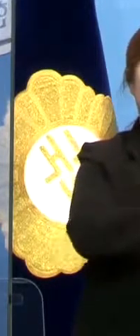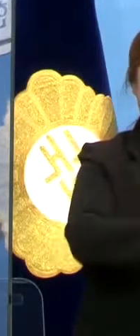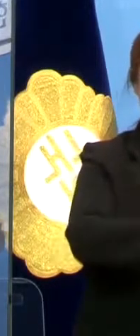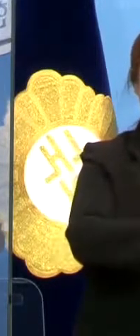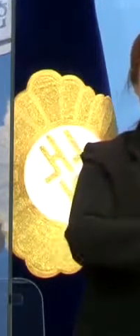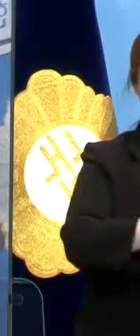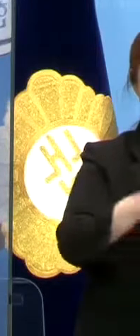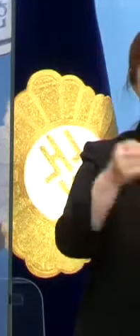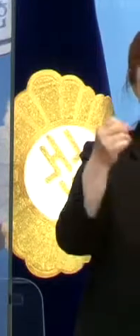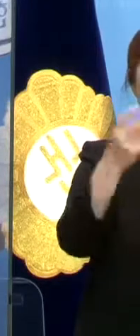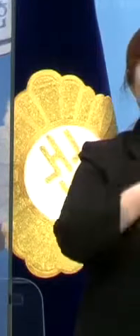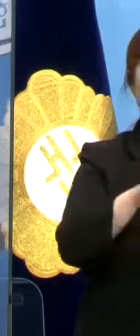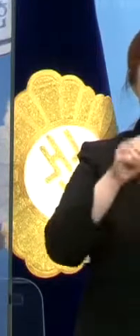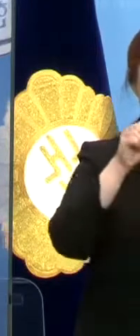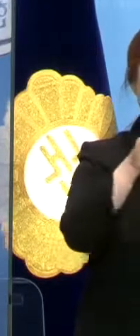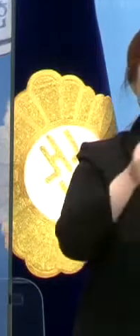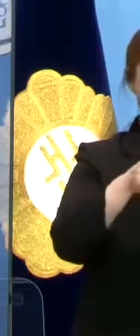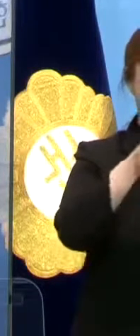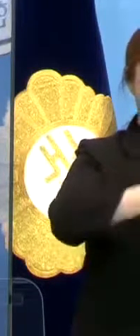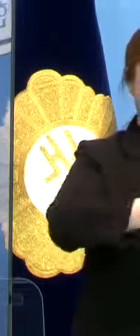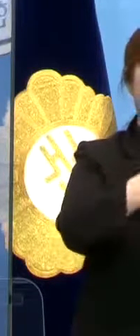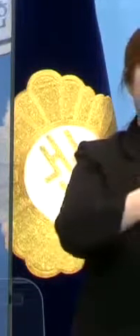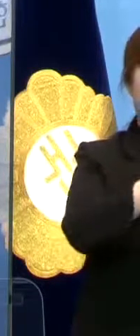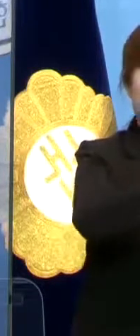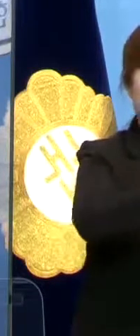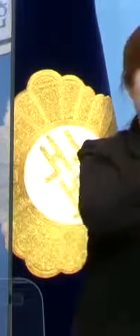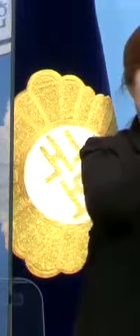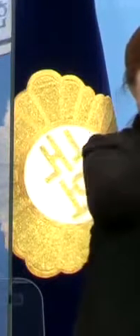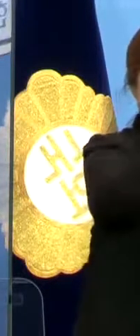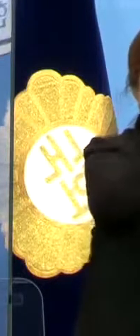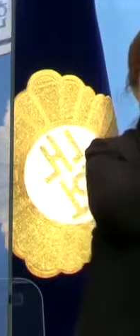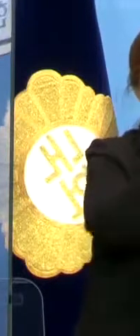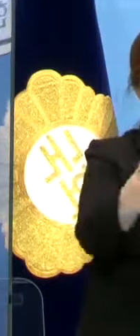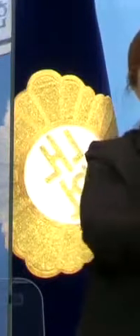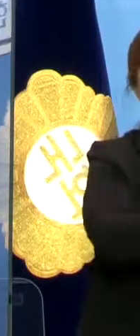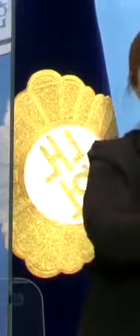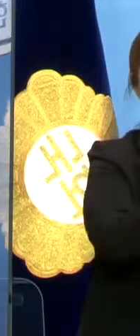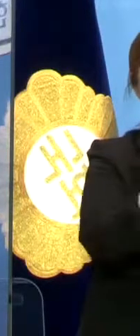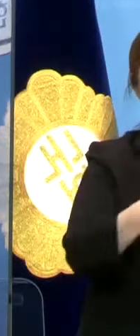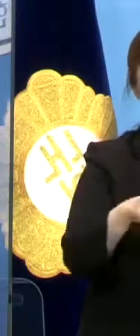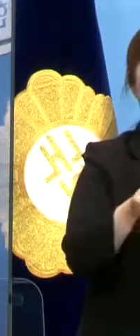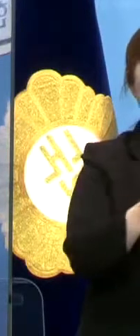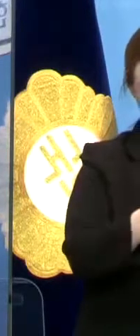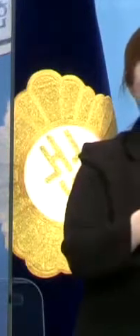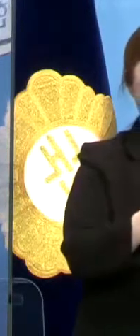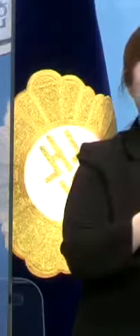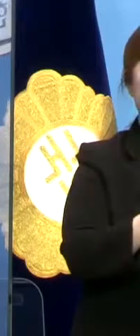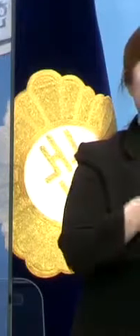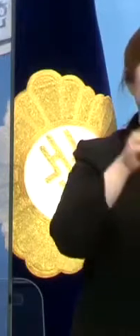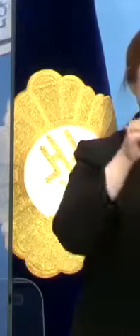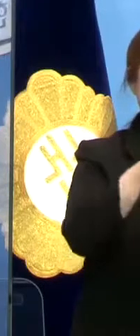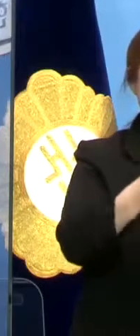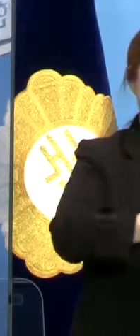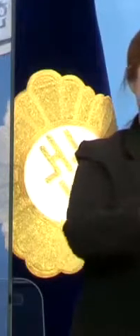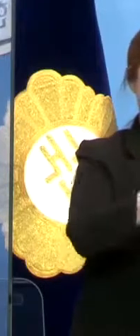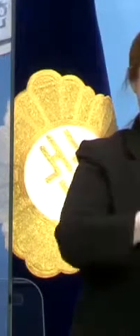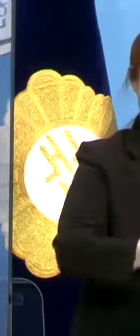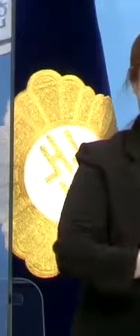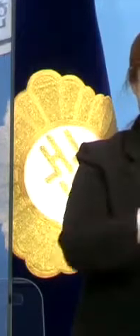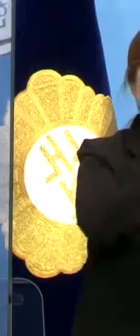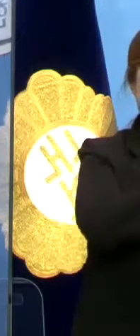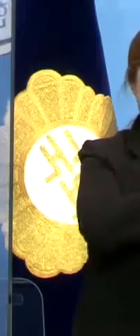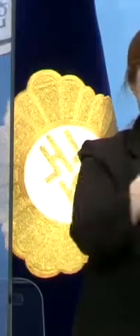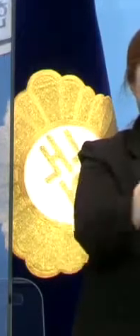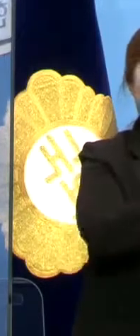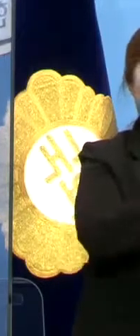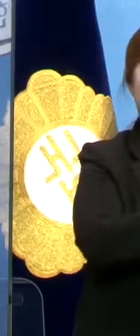또 택배 산업의 체질이 근본적으로 개선되기 위해서는 택배 거래 가격 구조 캐